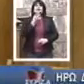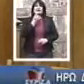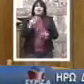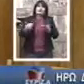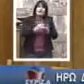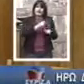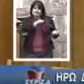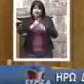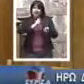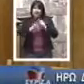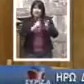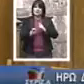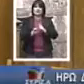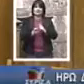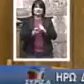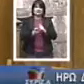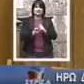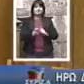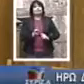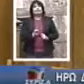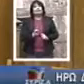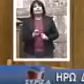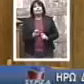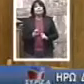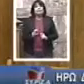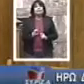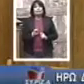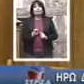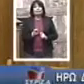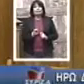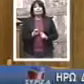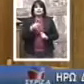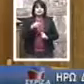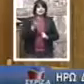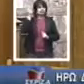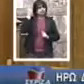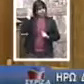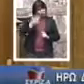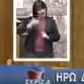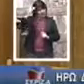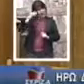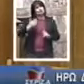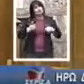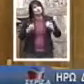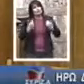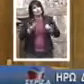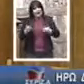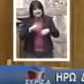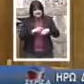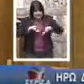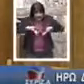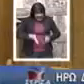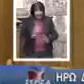αλλαγές στο ασφαλιστικό σύστημα κόντρα τόσο στη νέα όσο και στην προηγούμενη γενιά. Ενάντια ακόμα και στα αγέννητα σήμερα